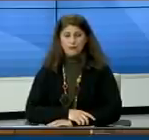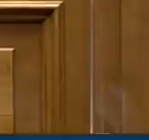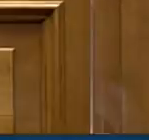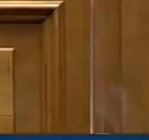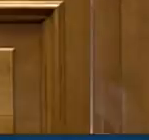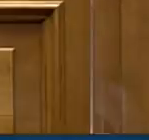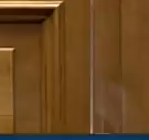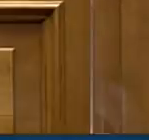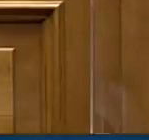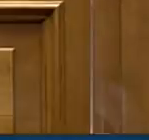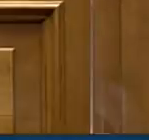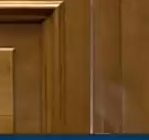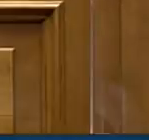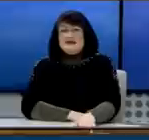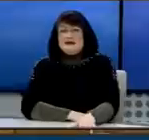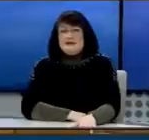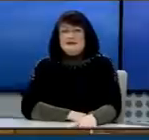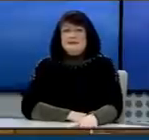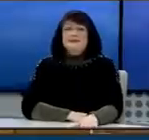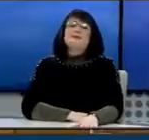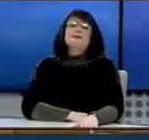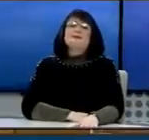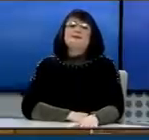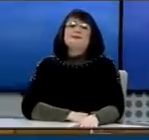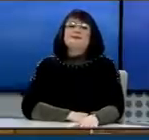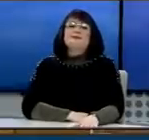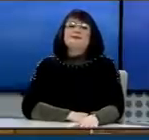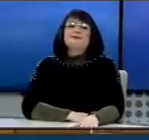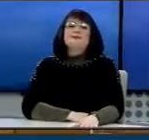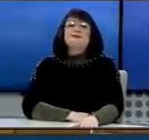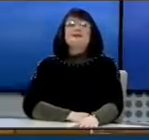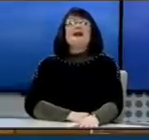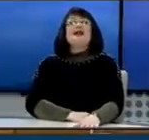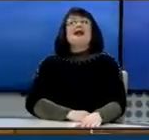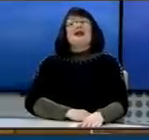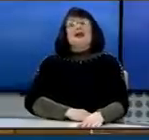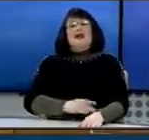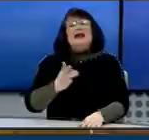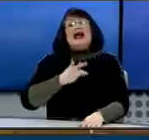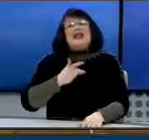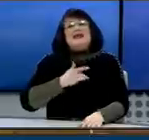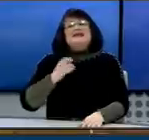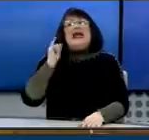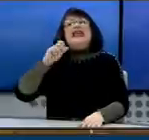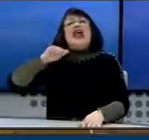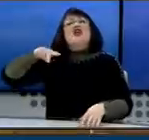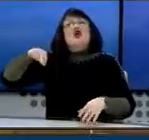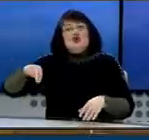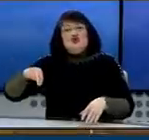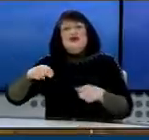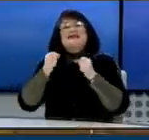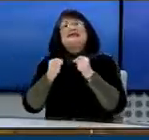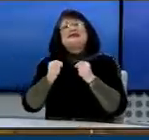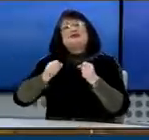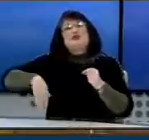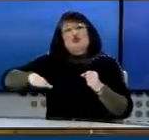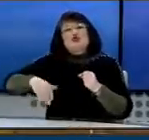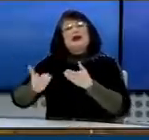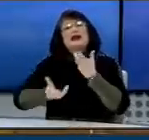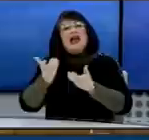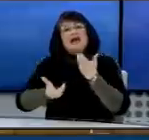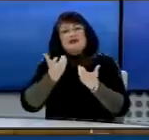φαινόμενα της Μύδειας και της Ελπίδας στην Αττική, του Ιαννού στην Καρδίτσα, στους σεισμούς στη Σάμο και στην Κρήτη, στον